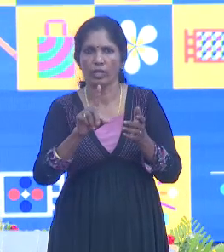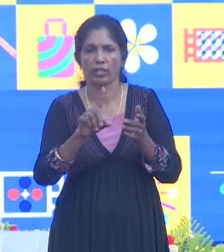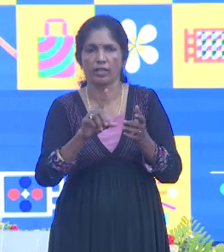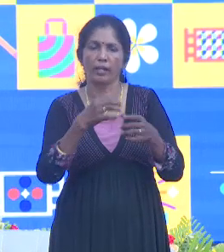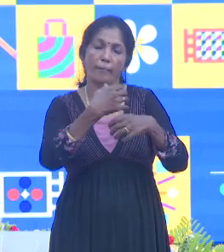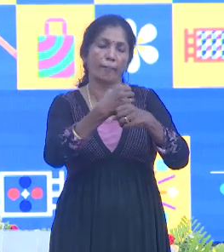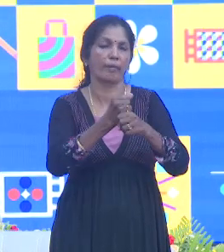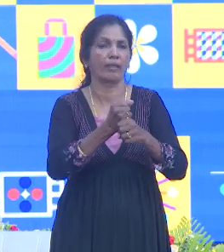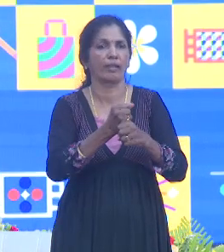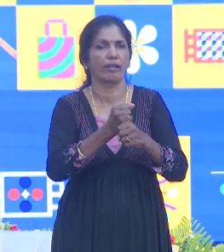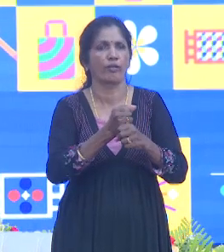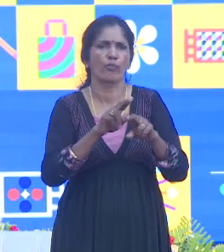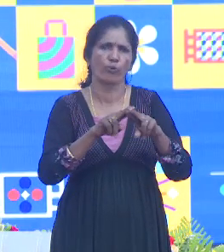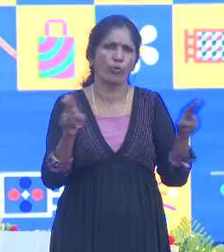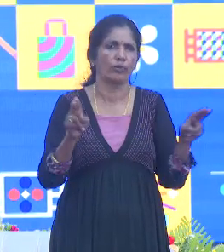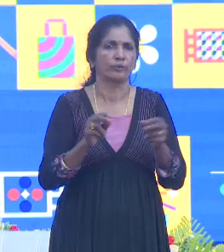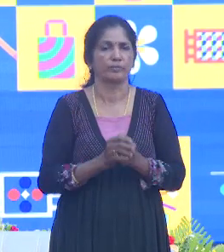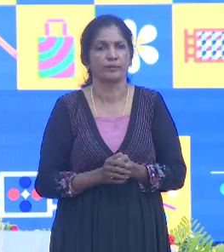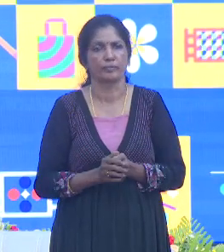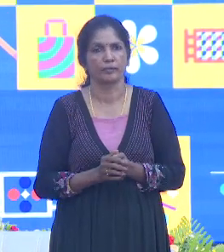എന്ന് ഗവൺമെൻറ് തീരുമാനിച്ചു.